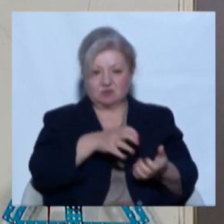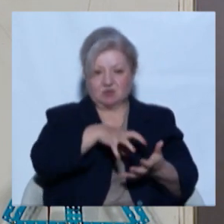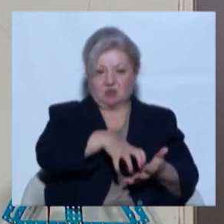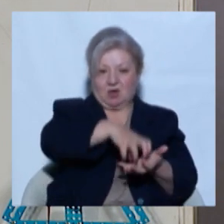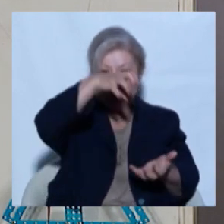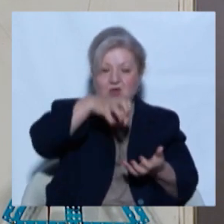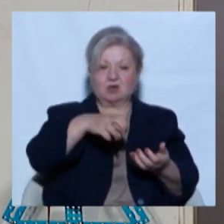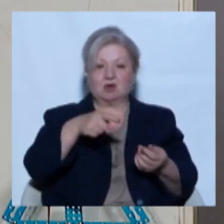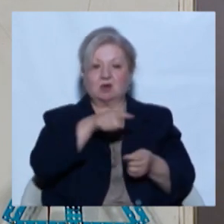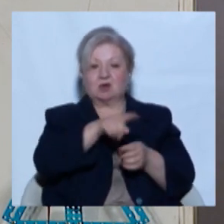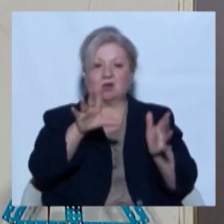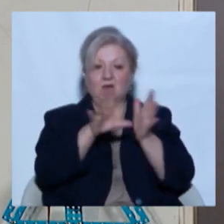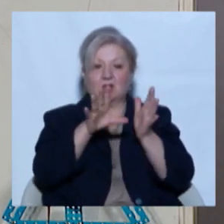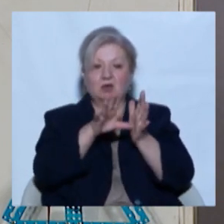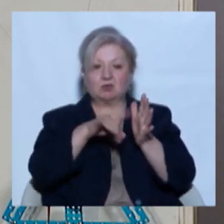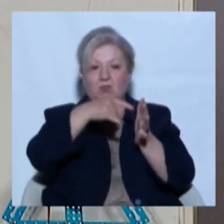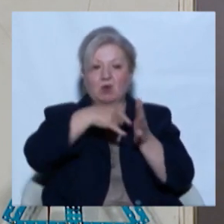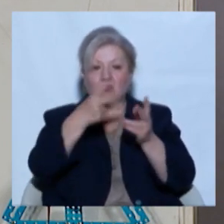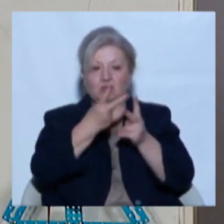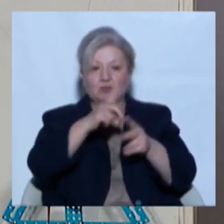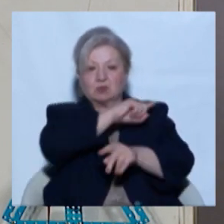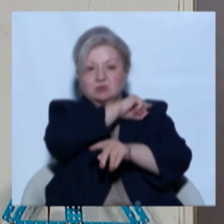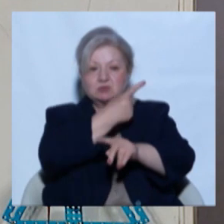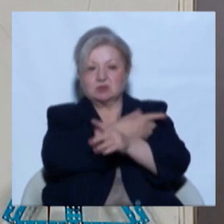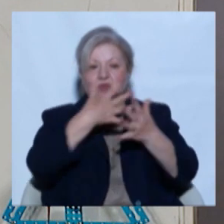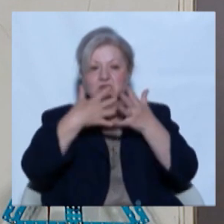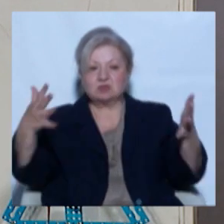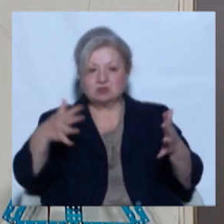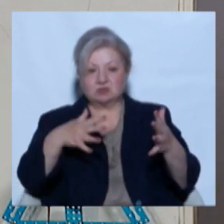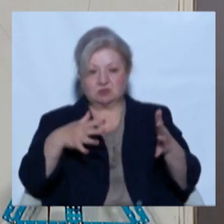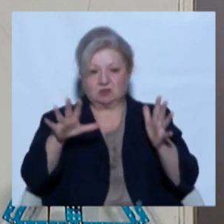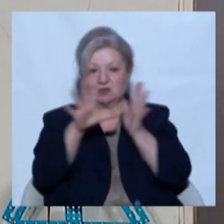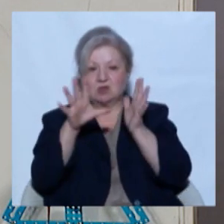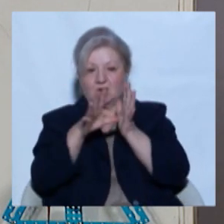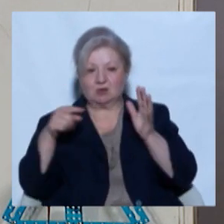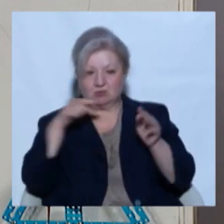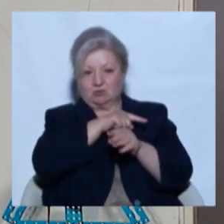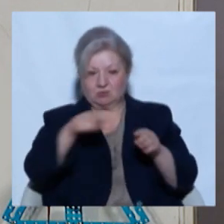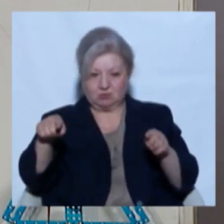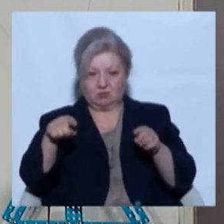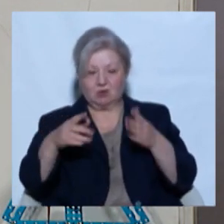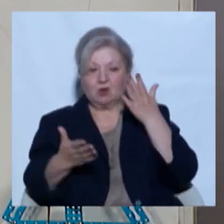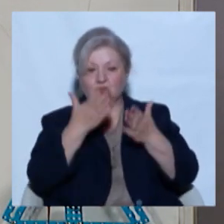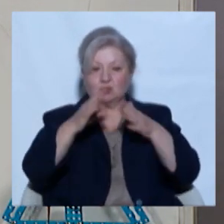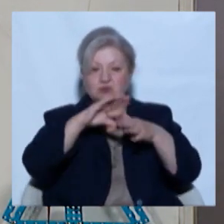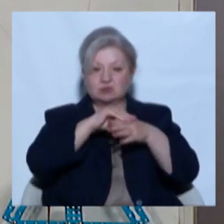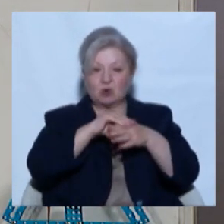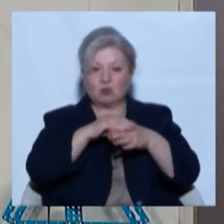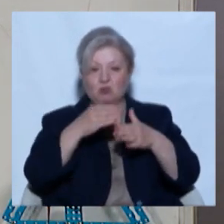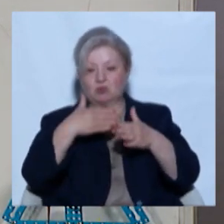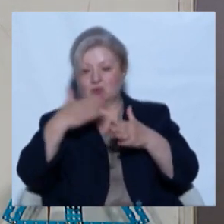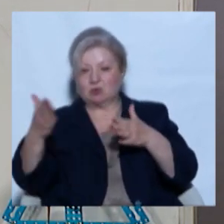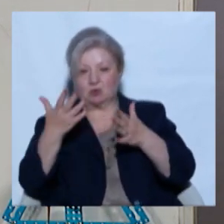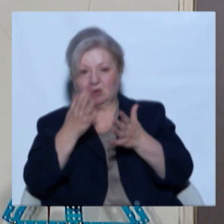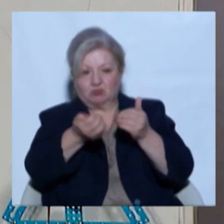დიდი დენი უნდა გადიოდეს ელექტრომაგნიტში იმისათვის, რომ მან დაძლიოს წინააღმდეგობა. და რაც უფრო შორს არის სხეული დაცილებული,